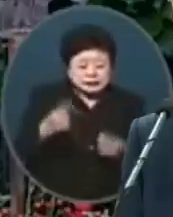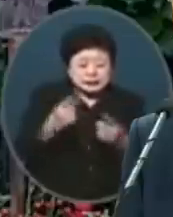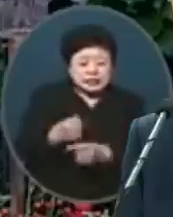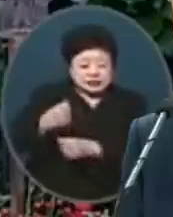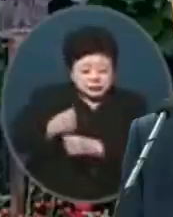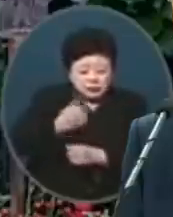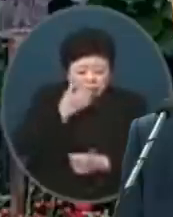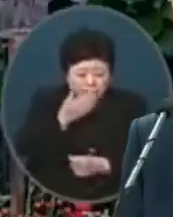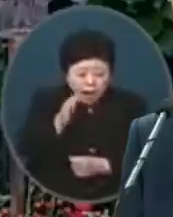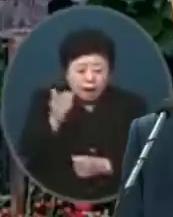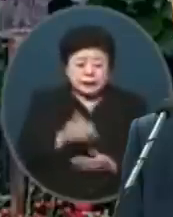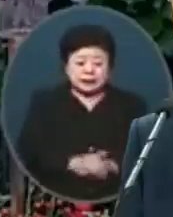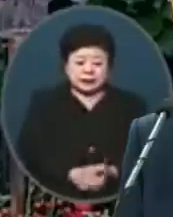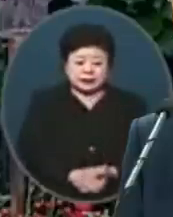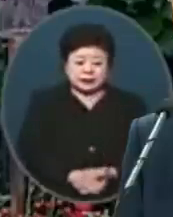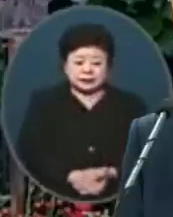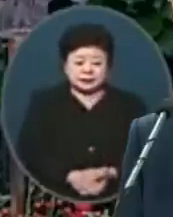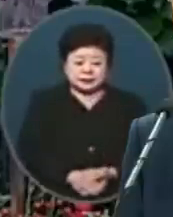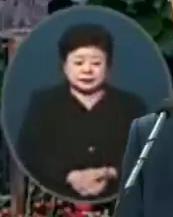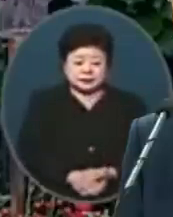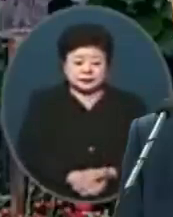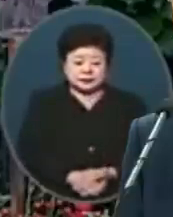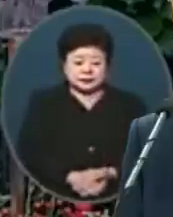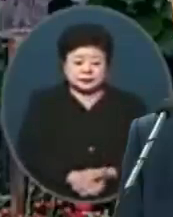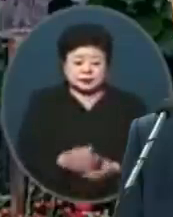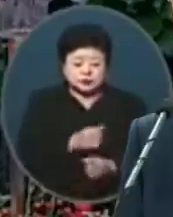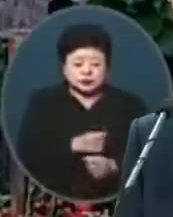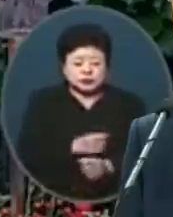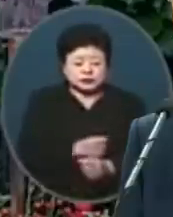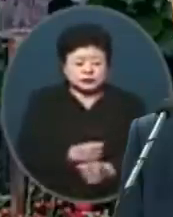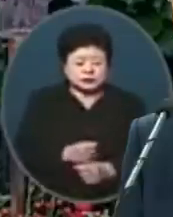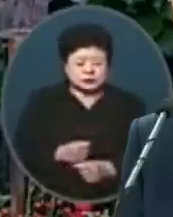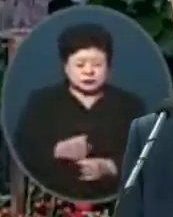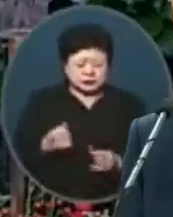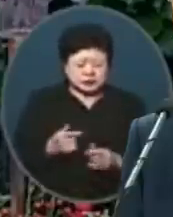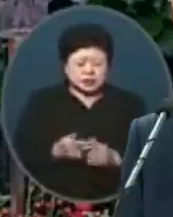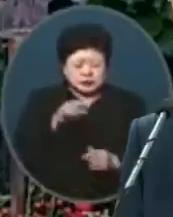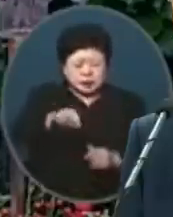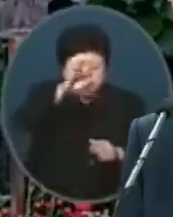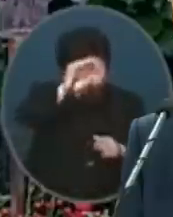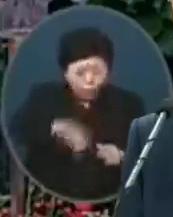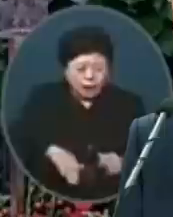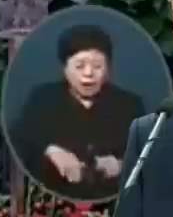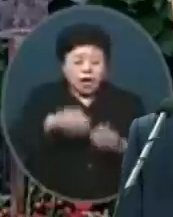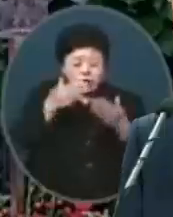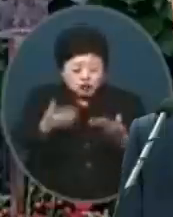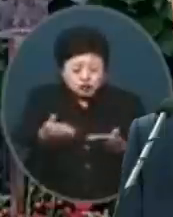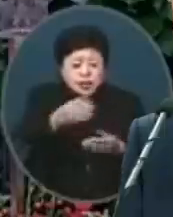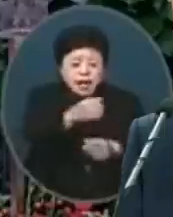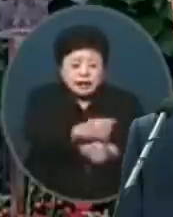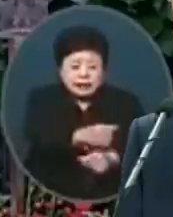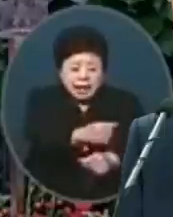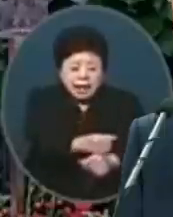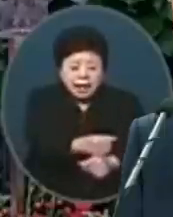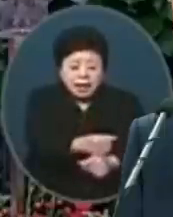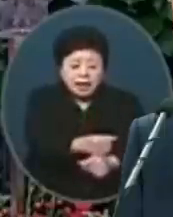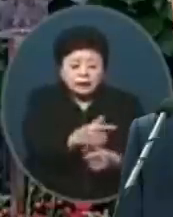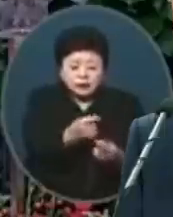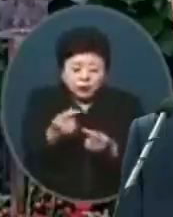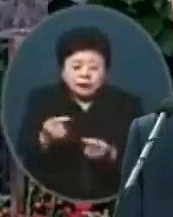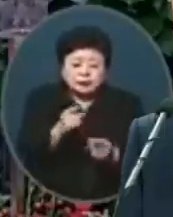대신 짊어지셨습니다. 수고하고 무거운 짐진 자들아 다 내게로 오라, 내가 너희를 쉬게 하리라. 이